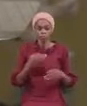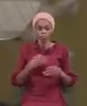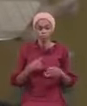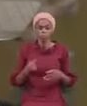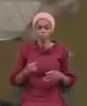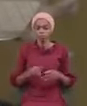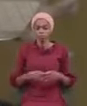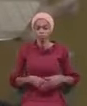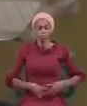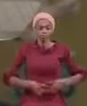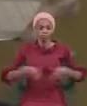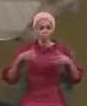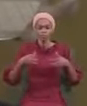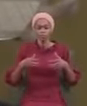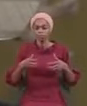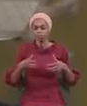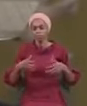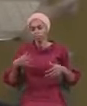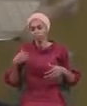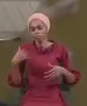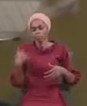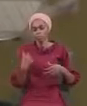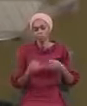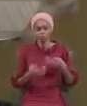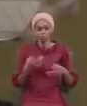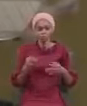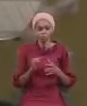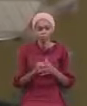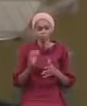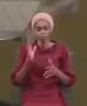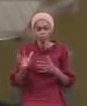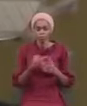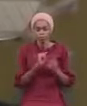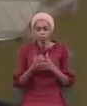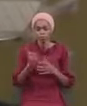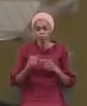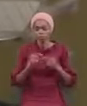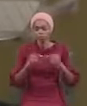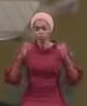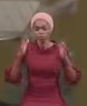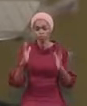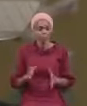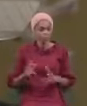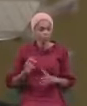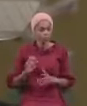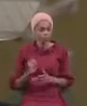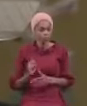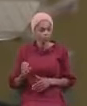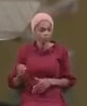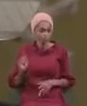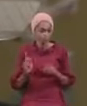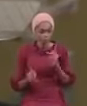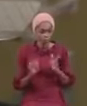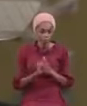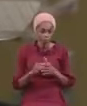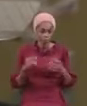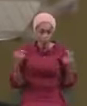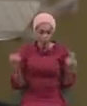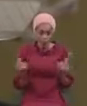ceuxlà qui pêche volontairement délibérément celà qui